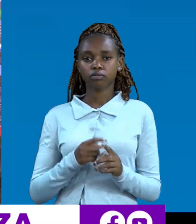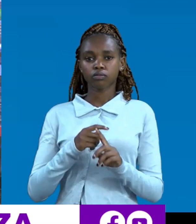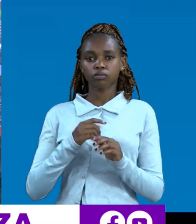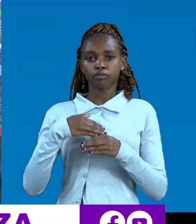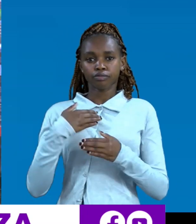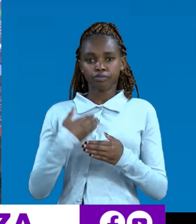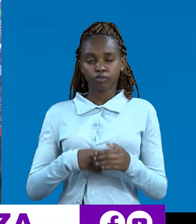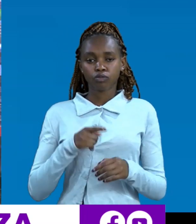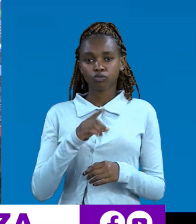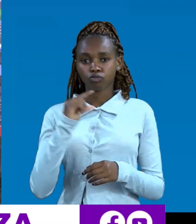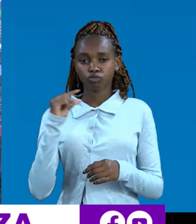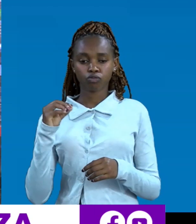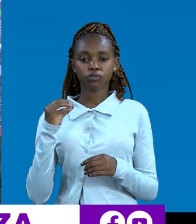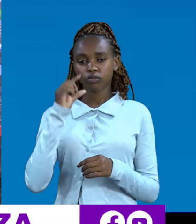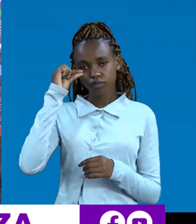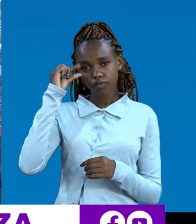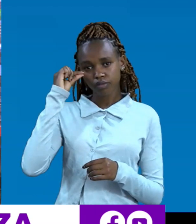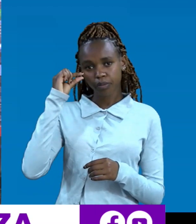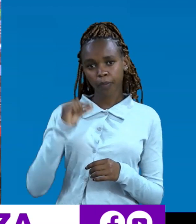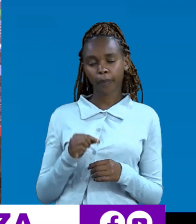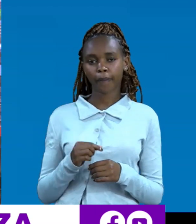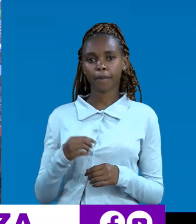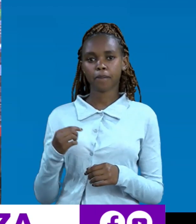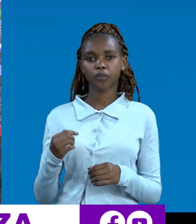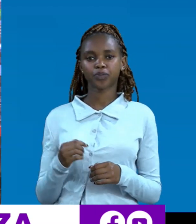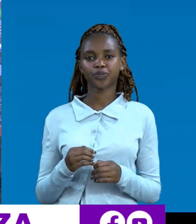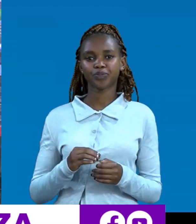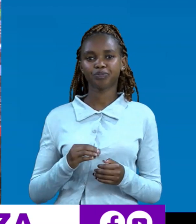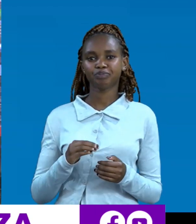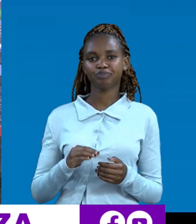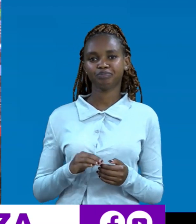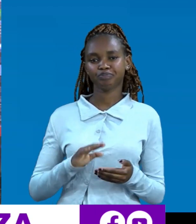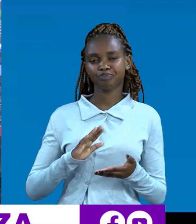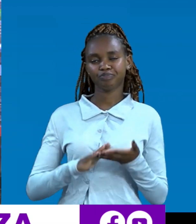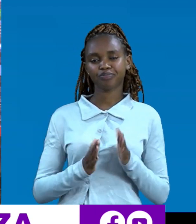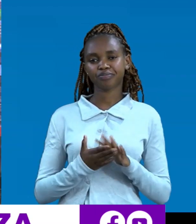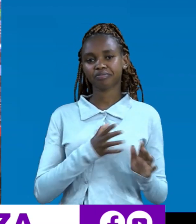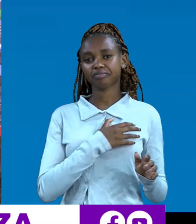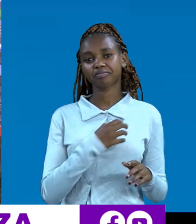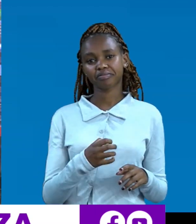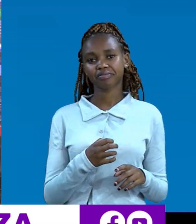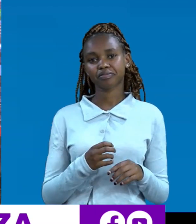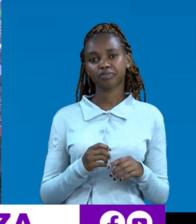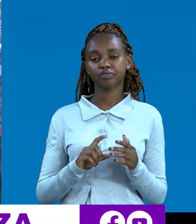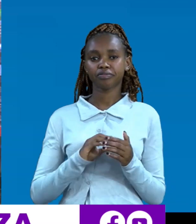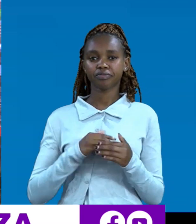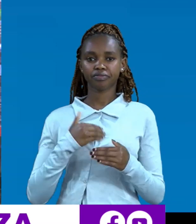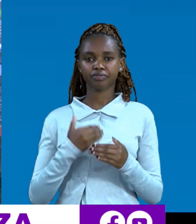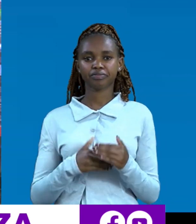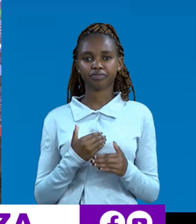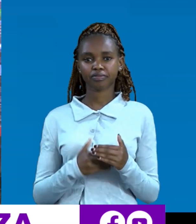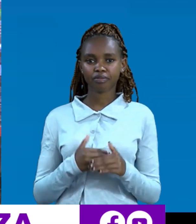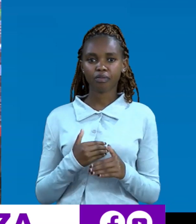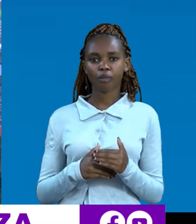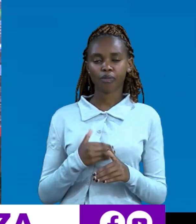December holiday, mfuko ilikuwa imejaja. Tumekuchanua pia hiyo. Tumekuchanua, usiende ukakula tu pesa yote kidani. Urudi kumbe una